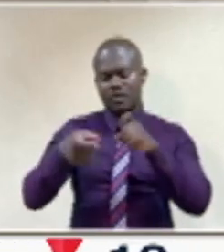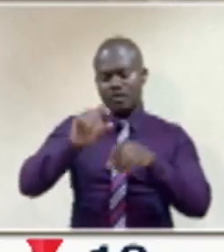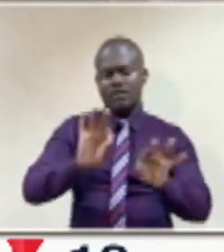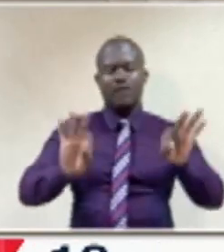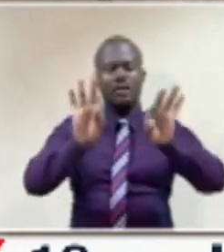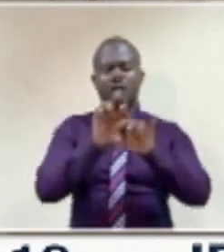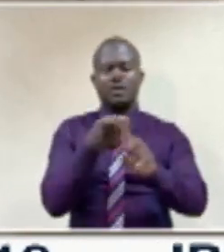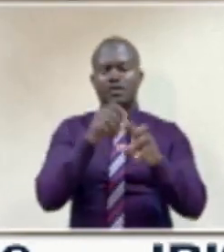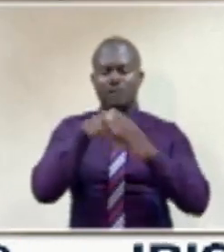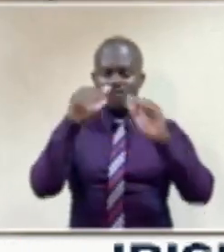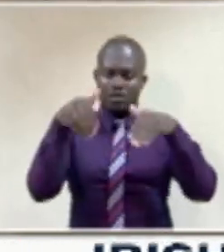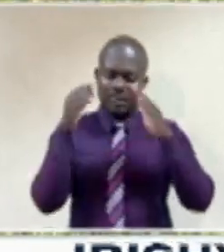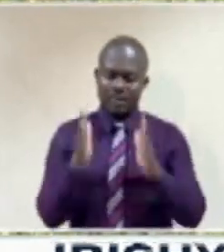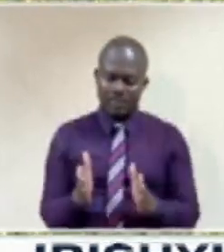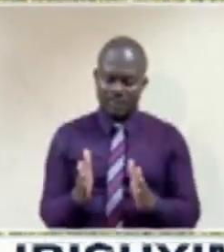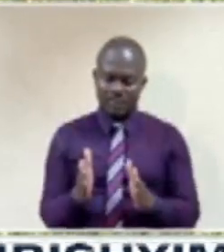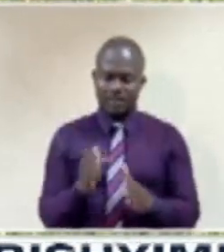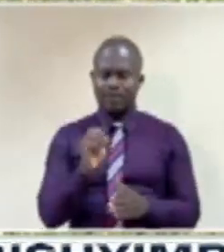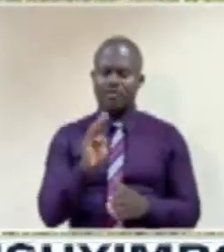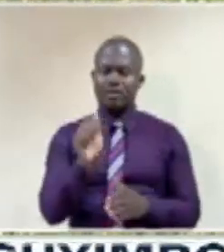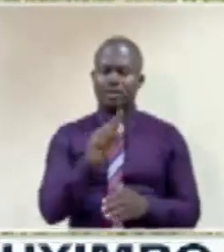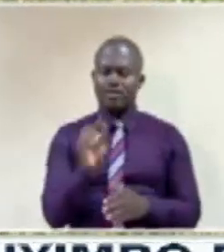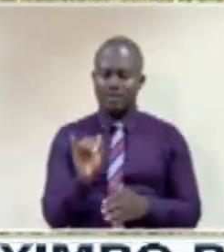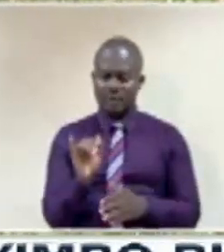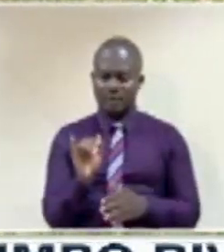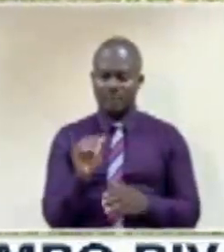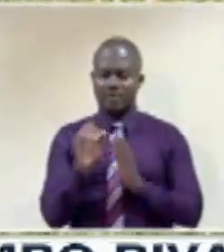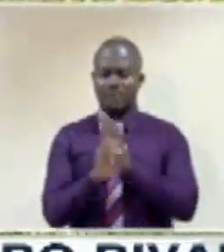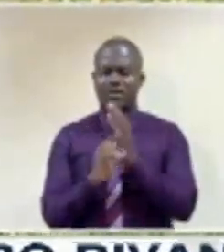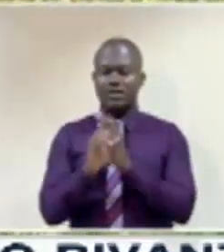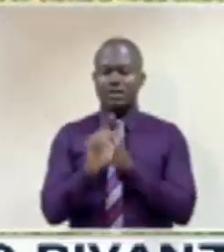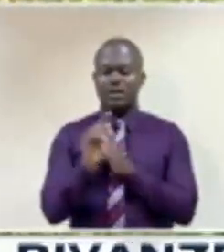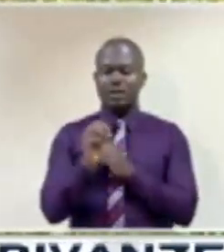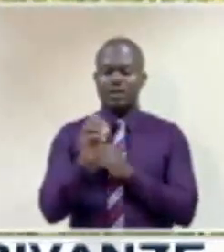agaciro k'ibikomoka ku buhinzi. Mbabazi Dorothy, mu karere ka Kamonyi.